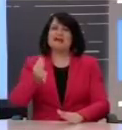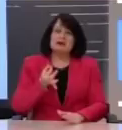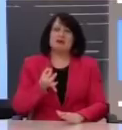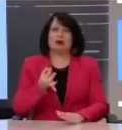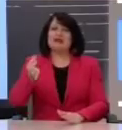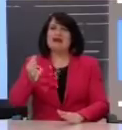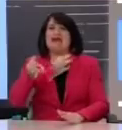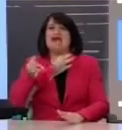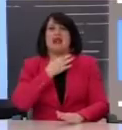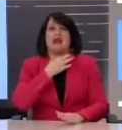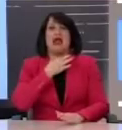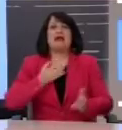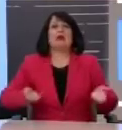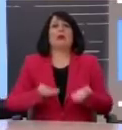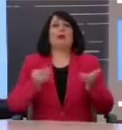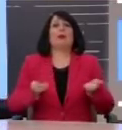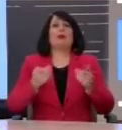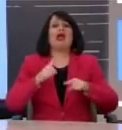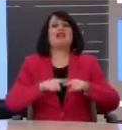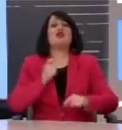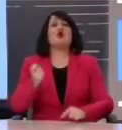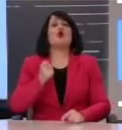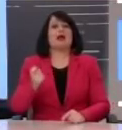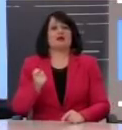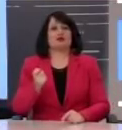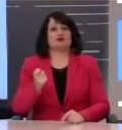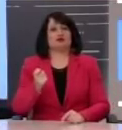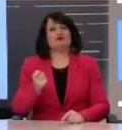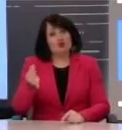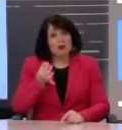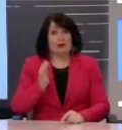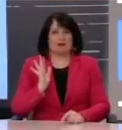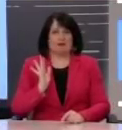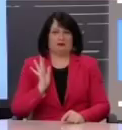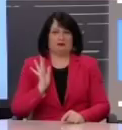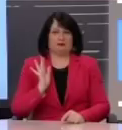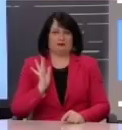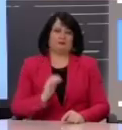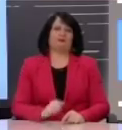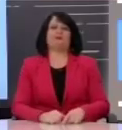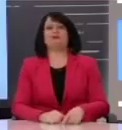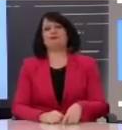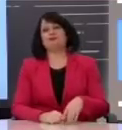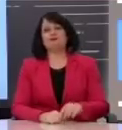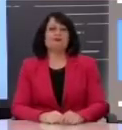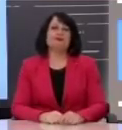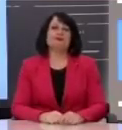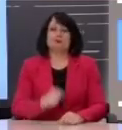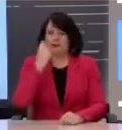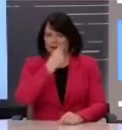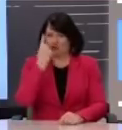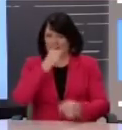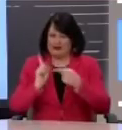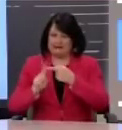για την ανάγκη ελάφρυνσης του ελληνικού δημόσιου χρέους. Και στις κατηδίαν